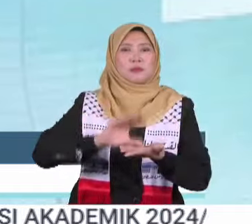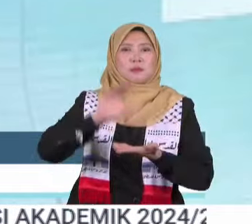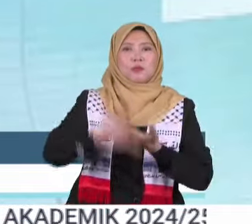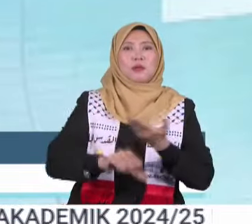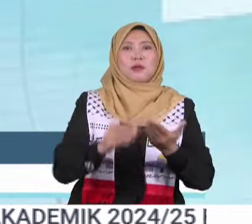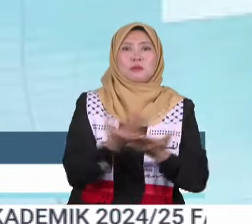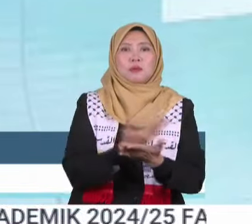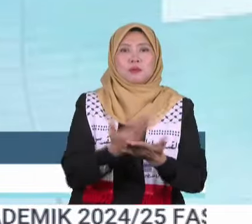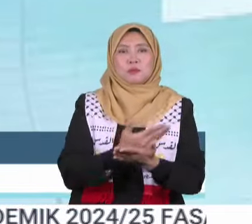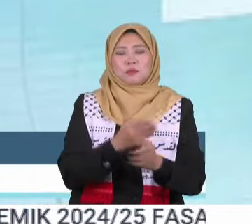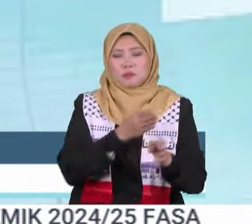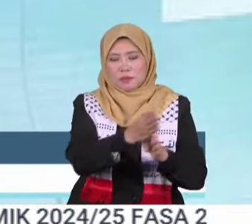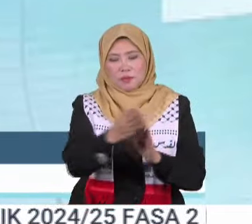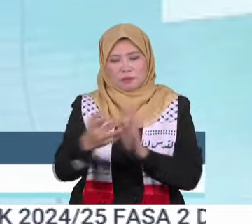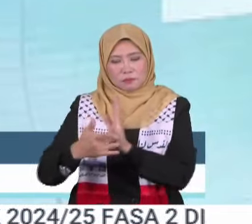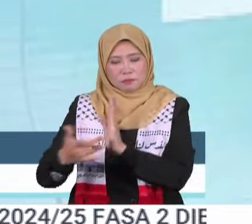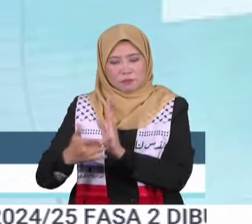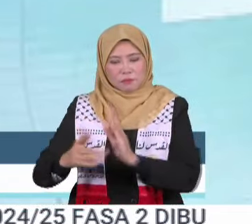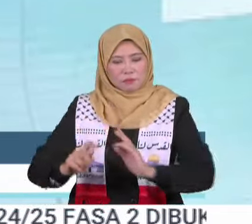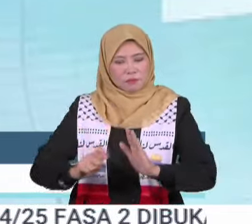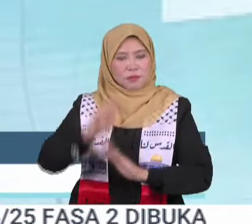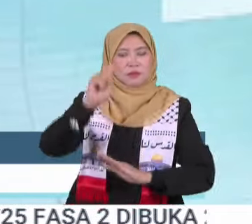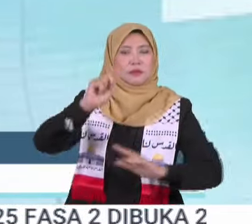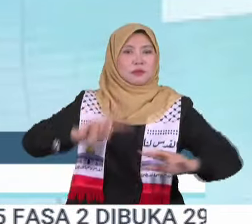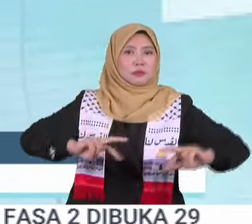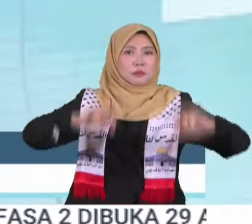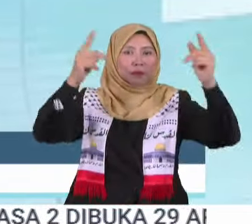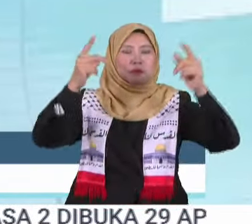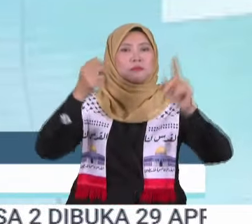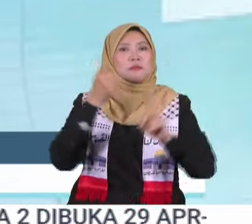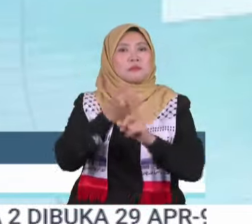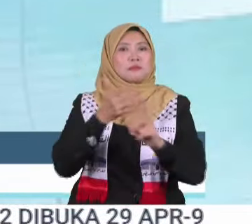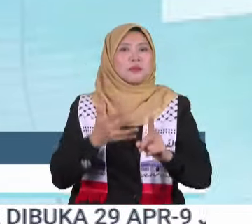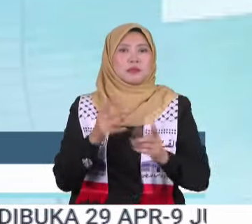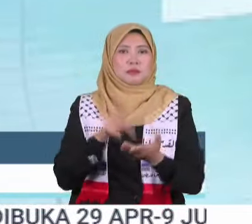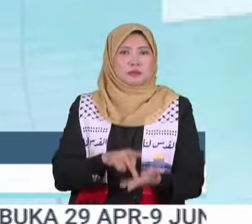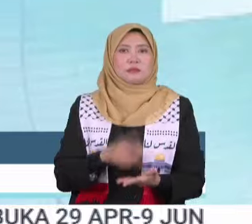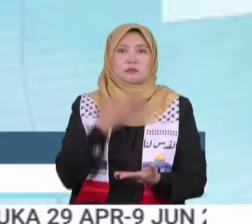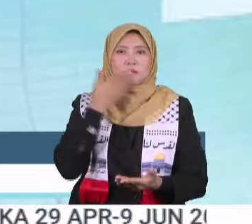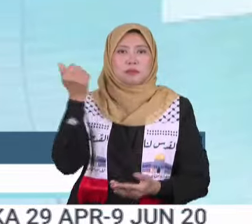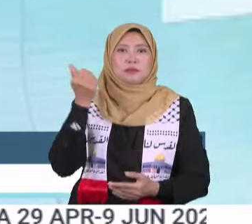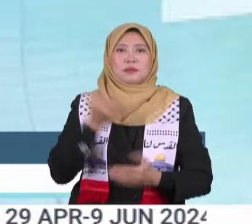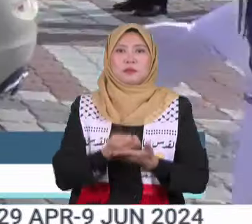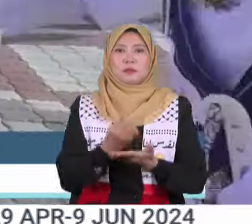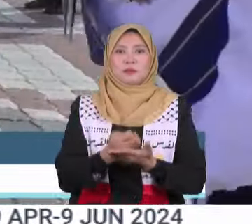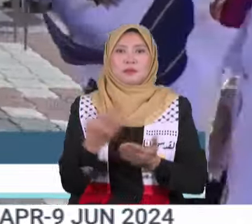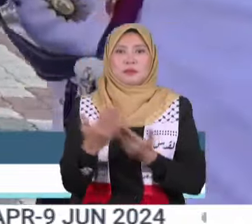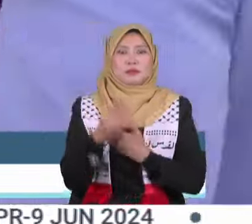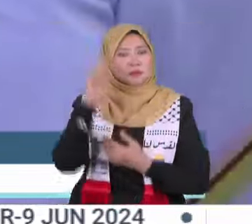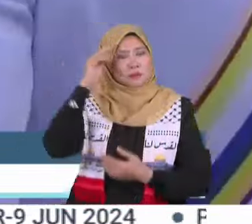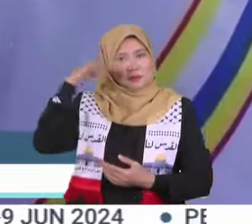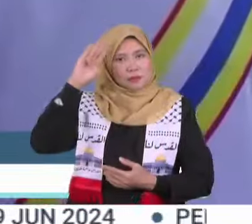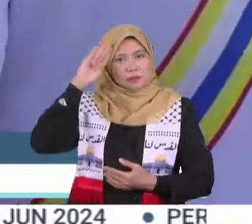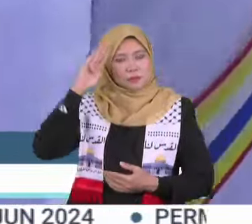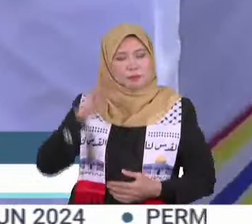baru dalam bidang berteknologi tinggi yang boleh memberikan impak besar terhadap ekonomi negeri.